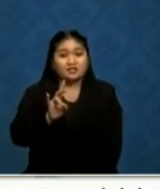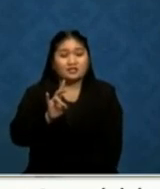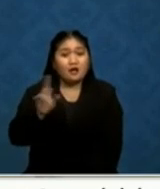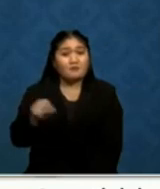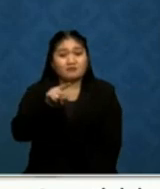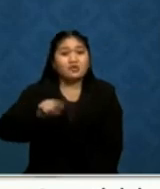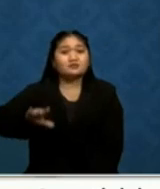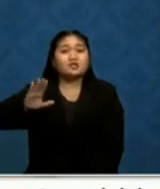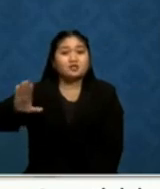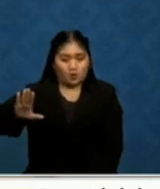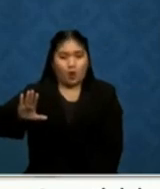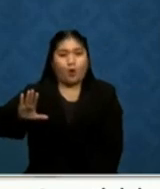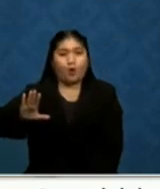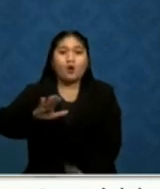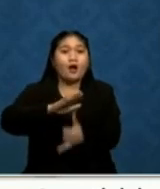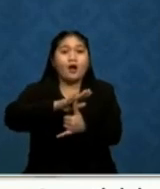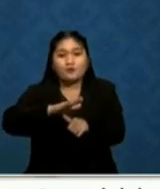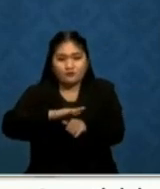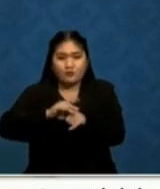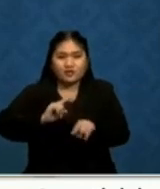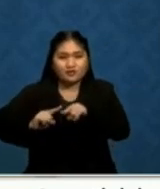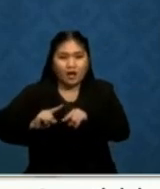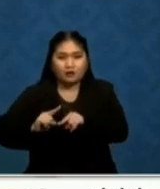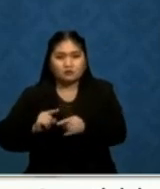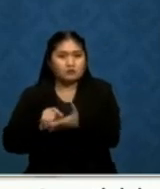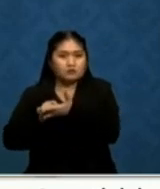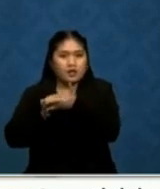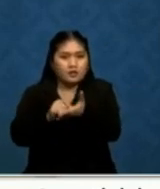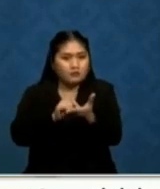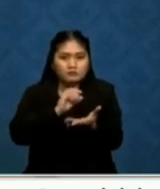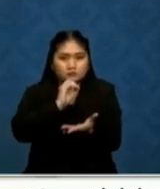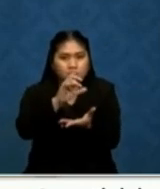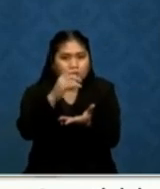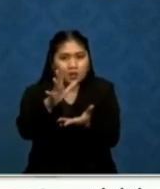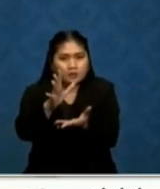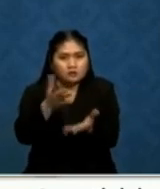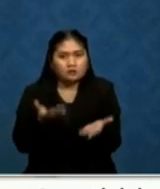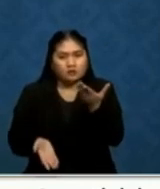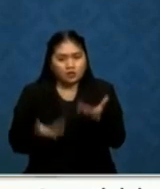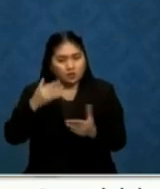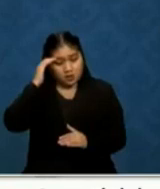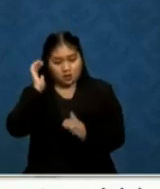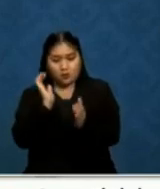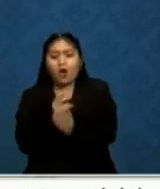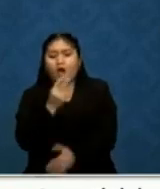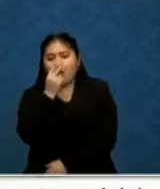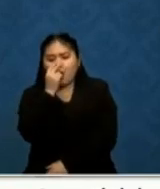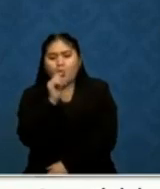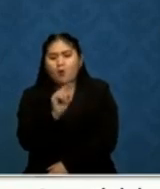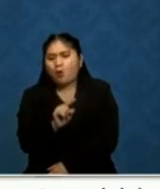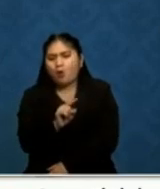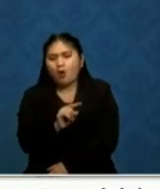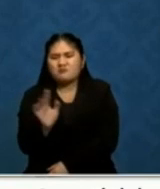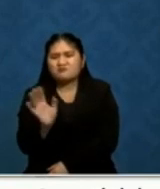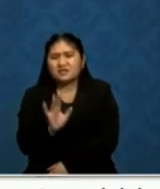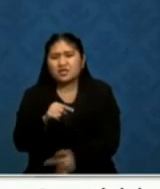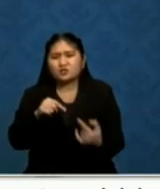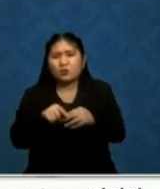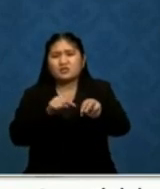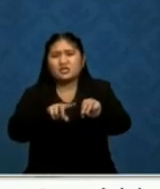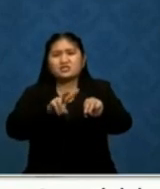งละเมิดทางเพศไม่เคยถูกรายงานหรือแม้แต่การกระทำที่ตำรวจเห็นว่าไม่เข้าข่ายมาตรา